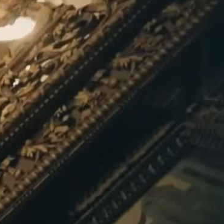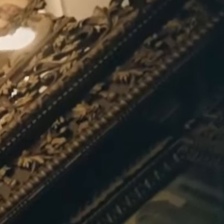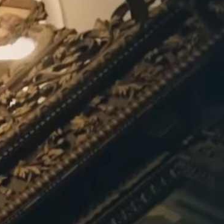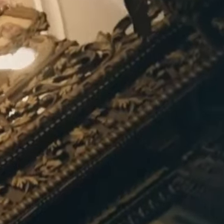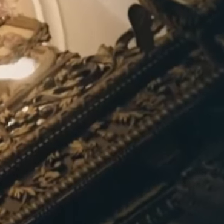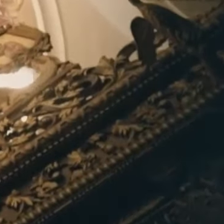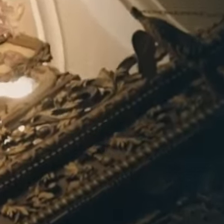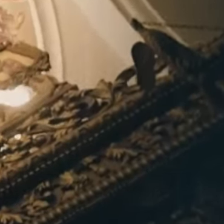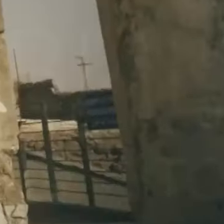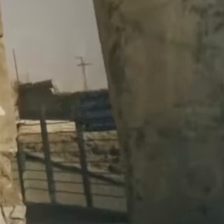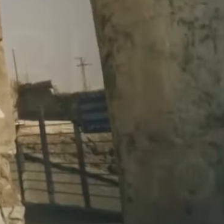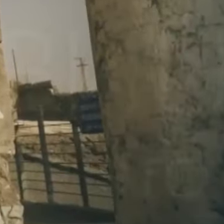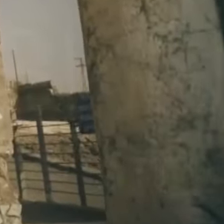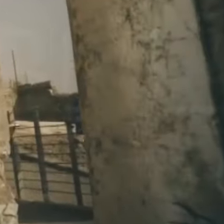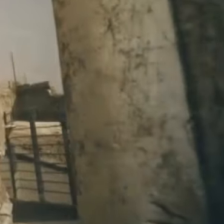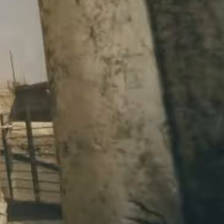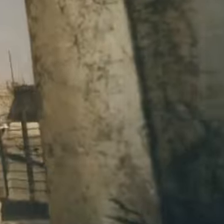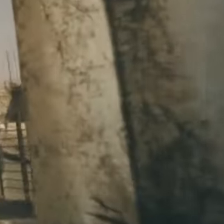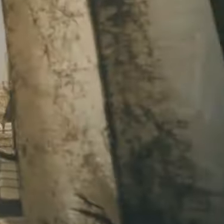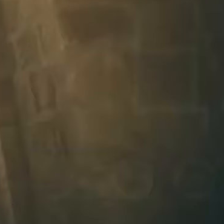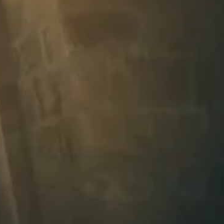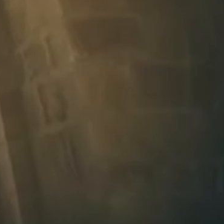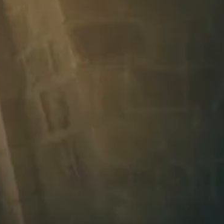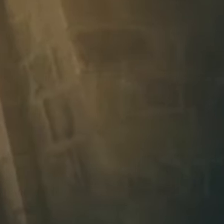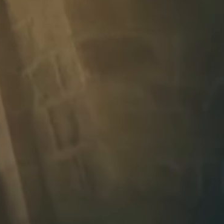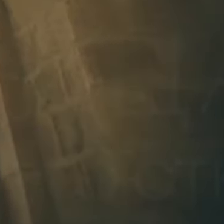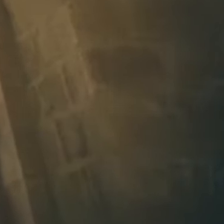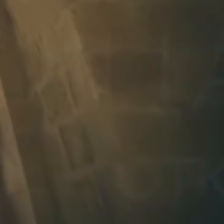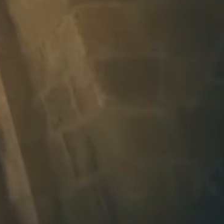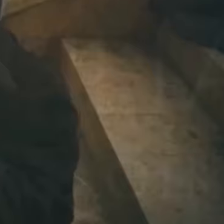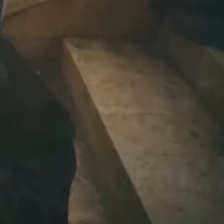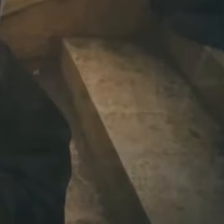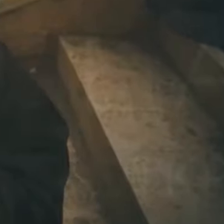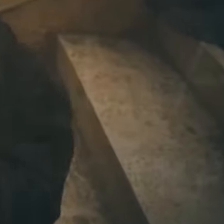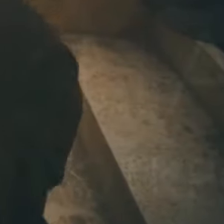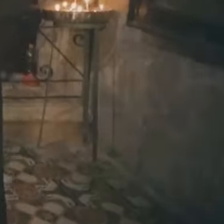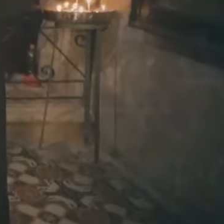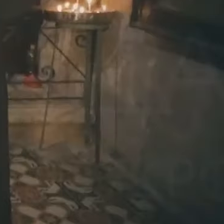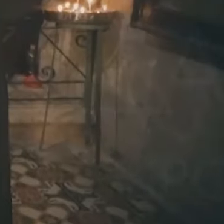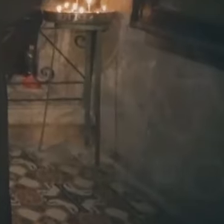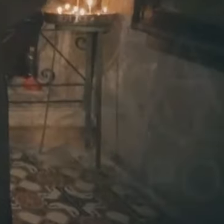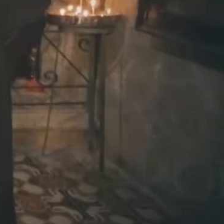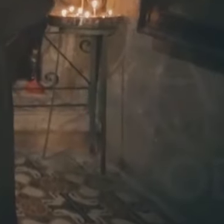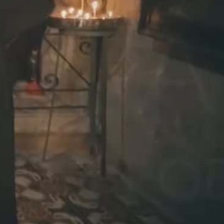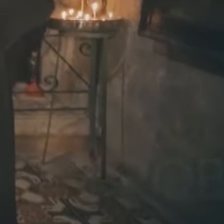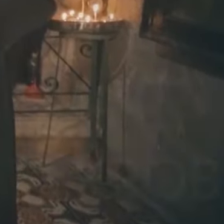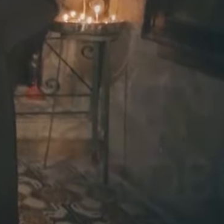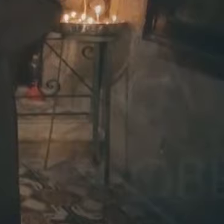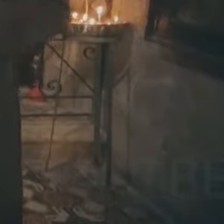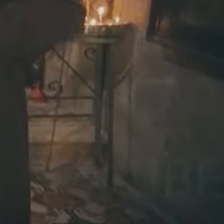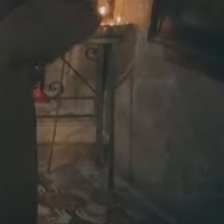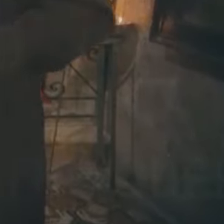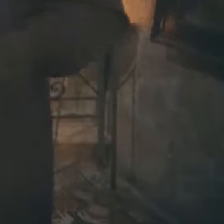одерживается победа в этой невидимой постоянной брани. Книга по проекту «Лествица» делает этот непростой древний